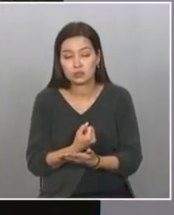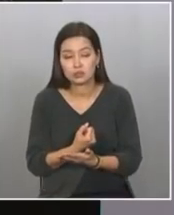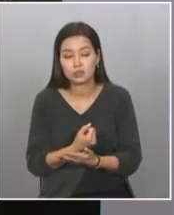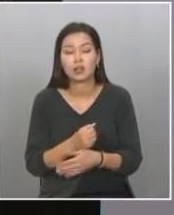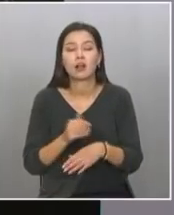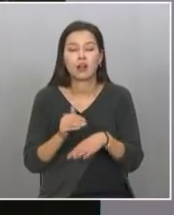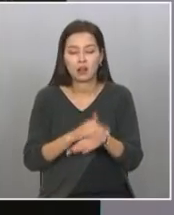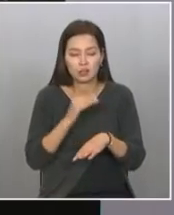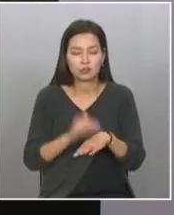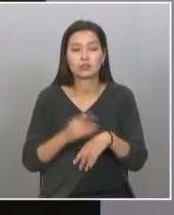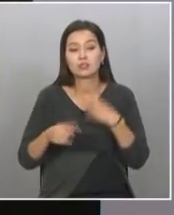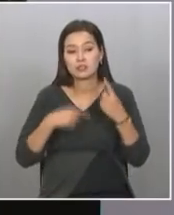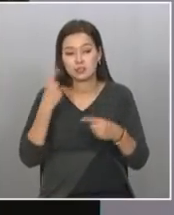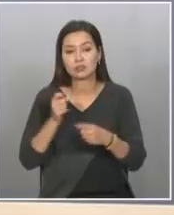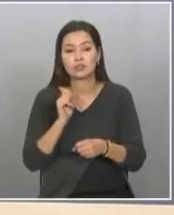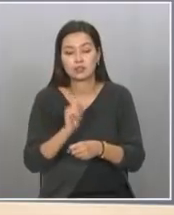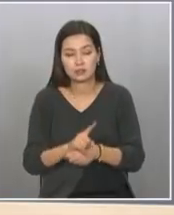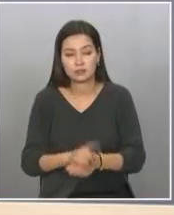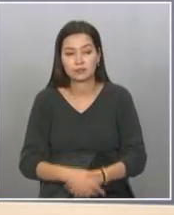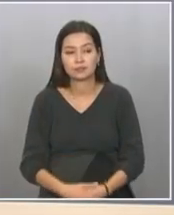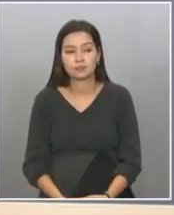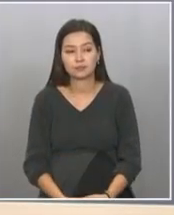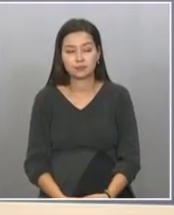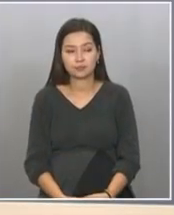получилось? Хорошо, следующее задание.